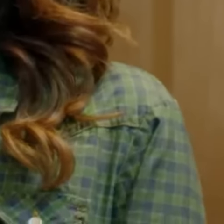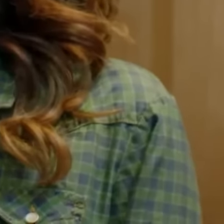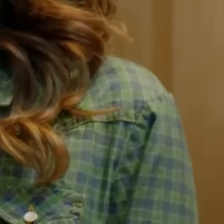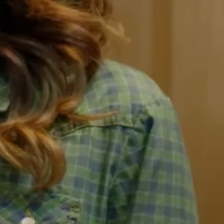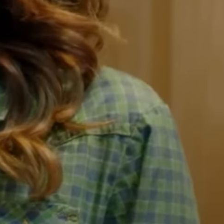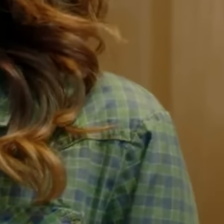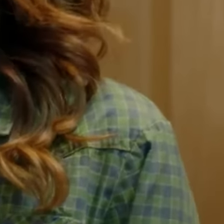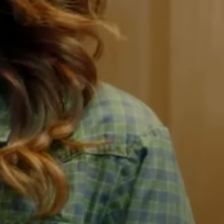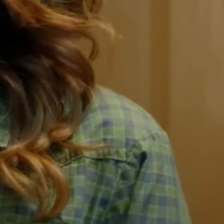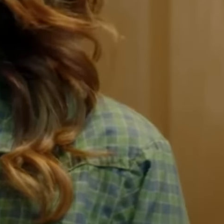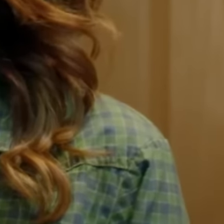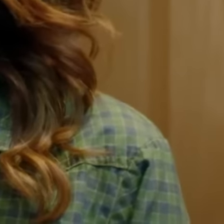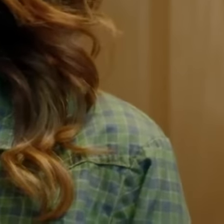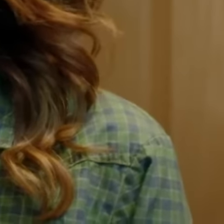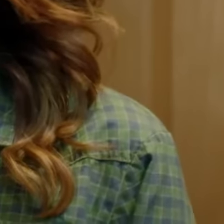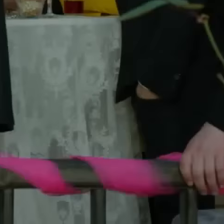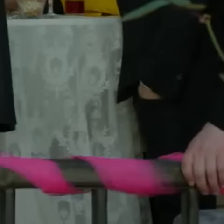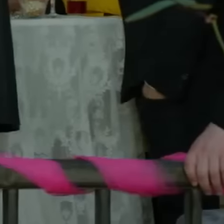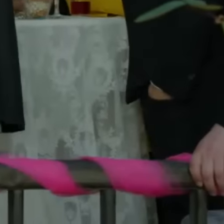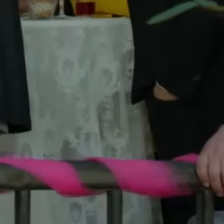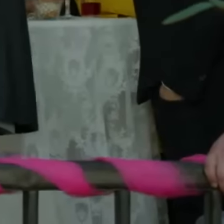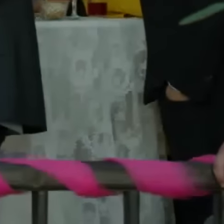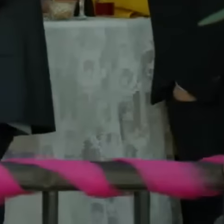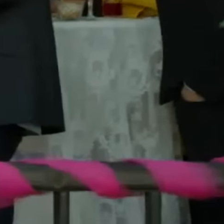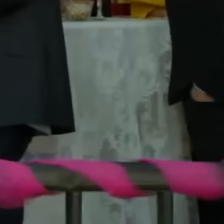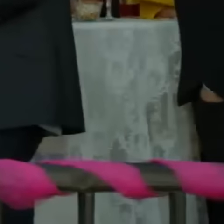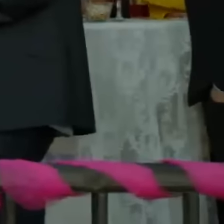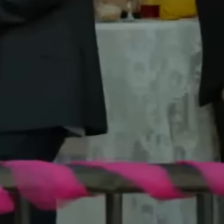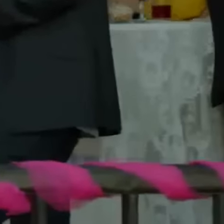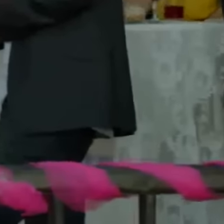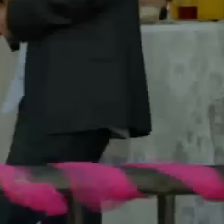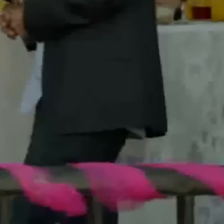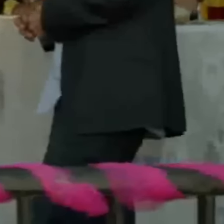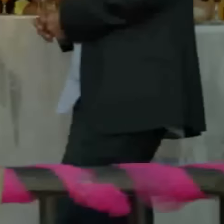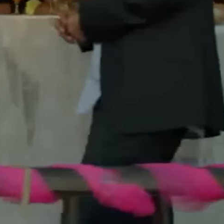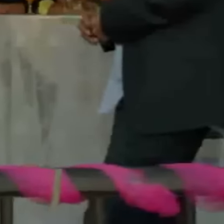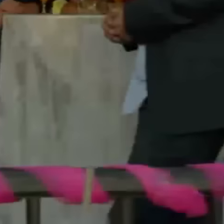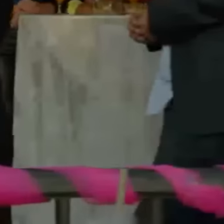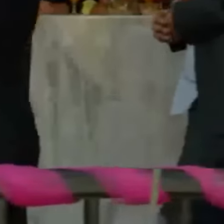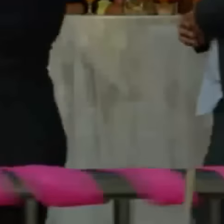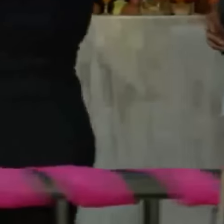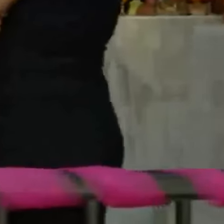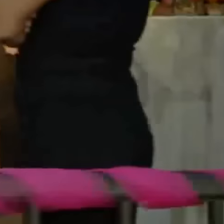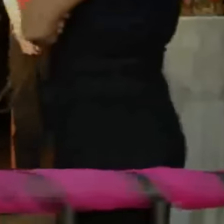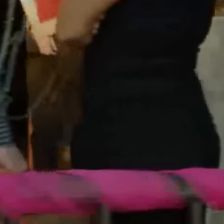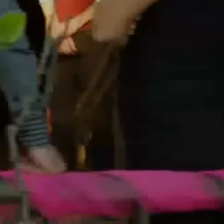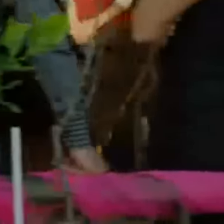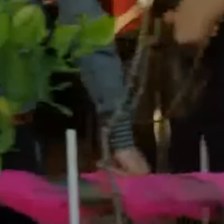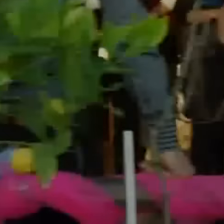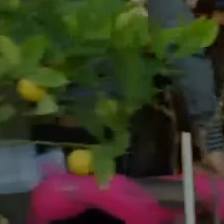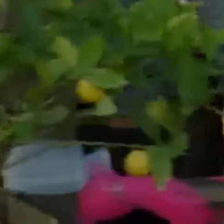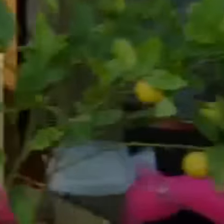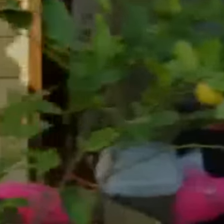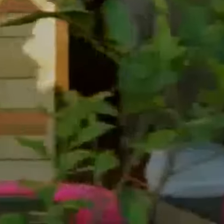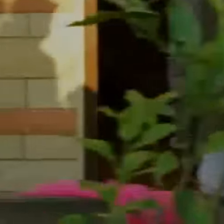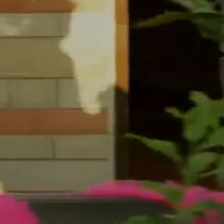Tekrar omuzlarını diklendirdi, derin bir nefes boşalttı. Metinlerin de aralarında olduğu kalabalık bekleyiş içinde. Edip